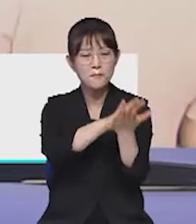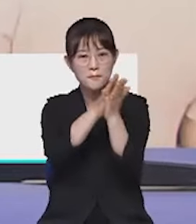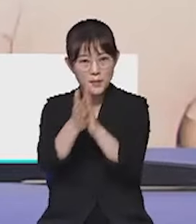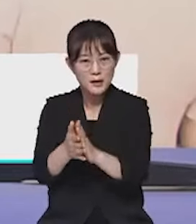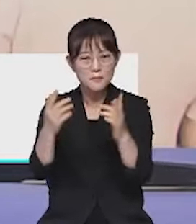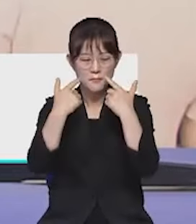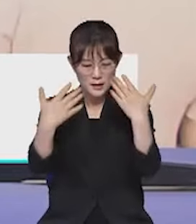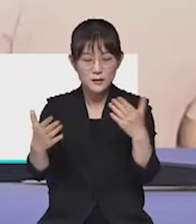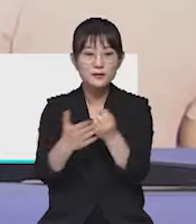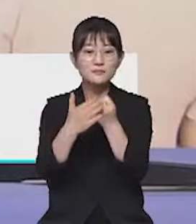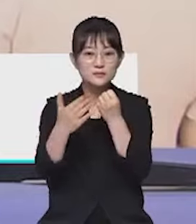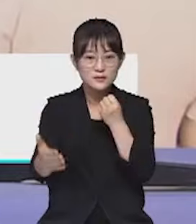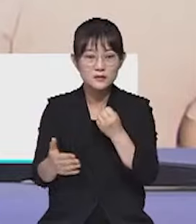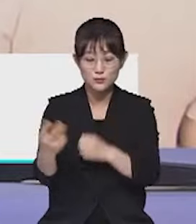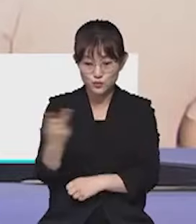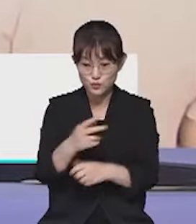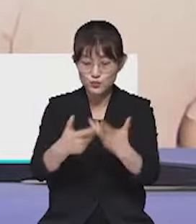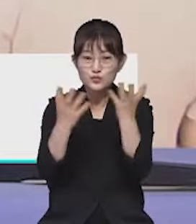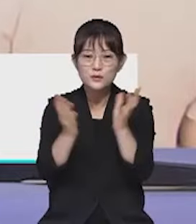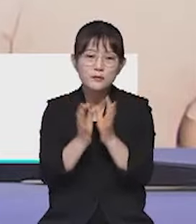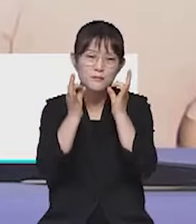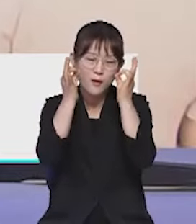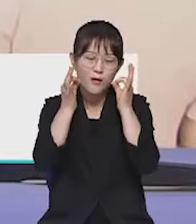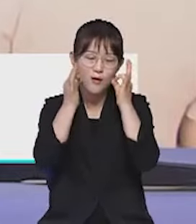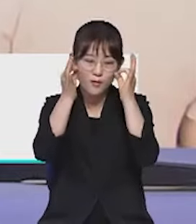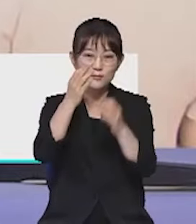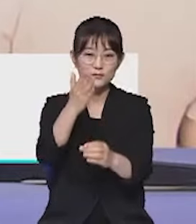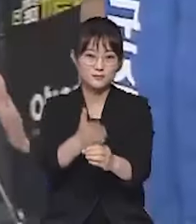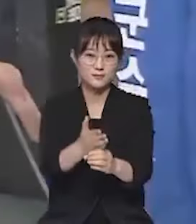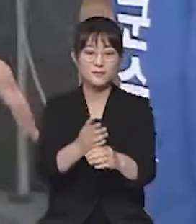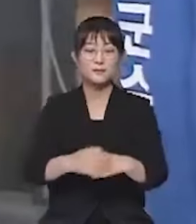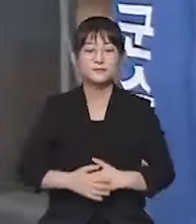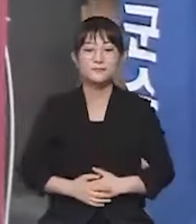걸고 있습니다. 김재은 기자의 보도입니다.